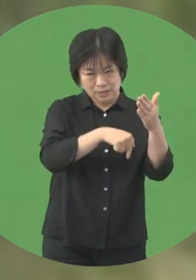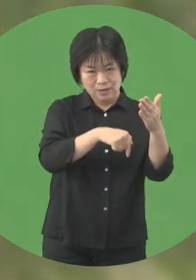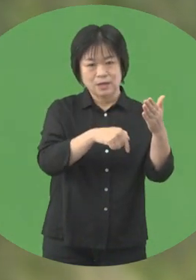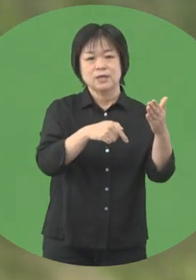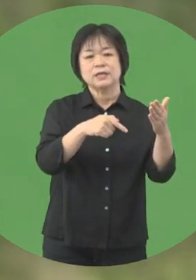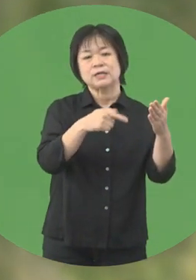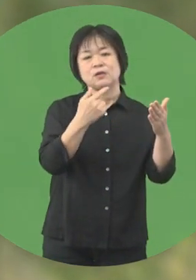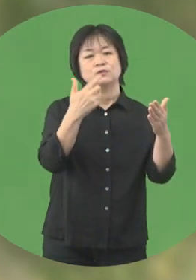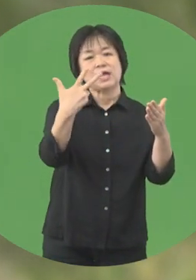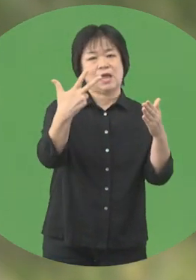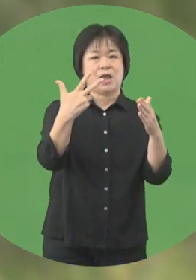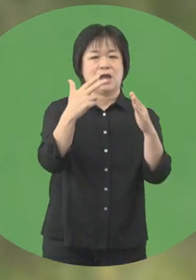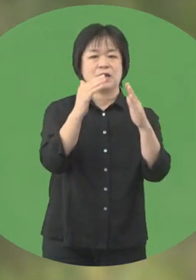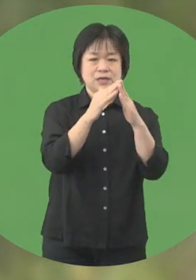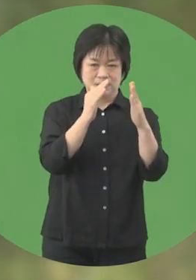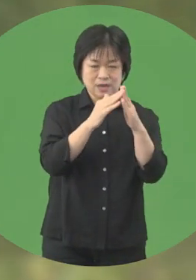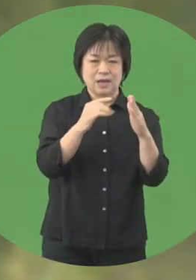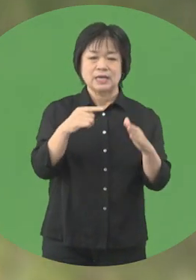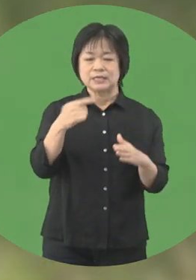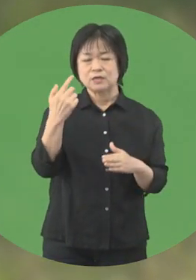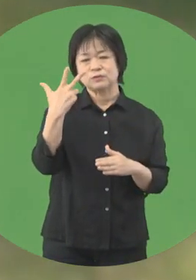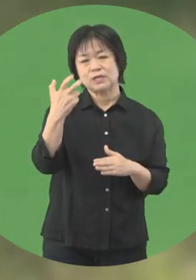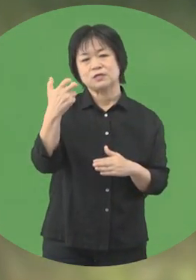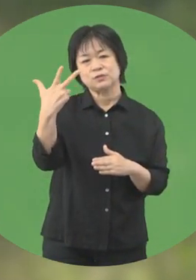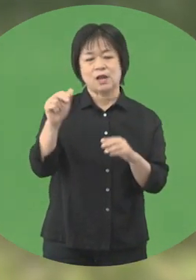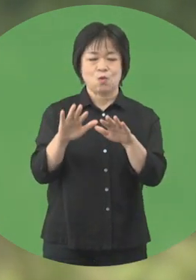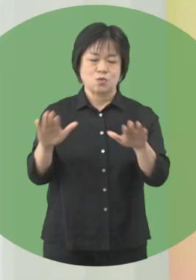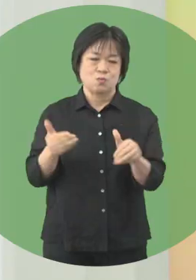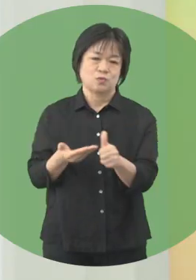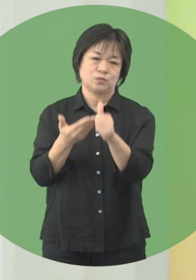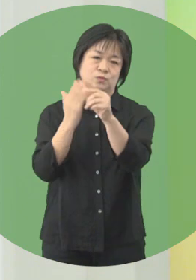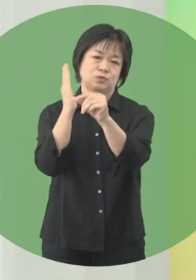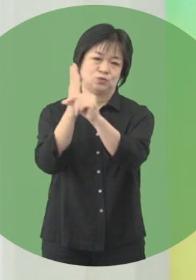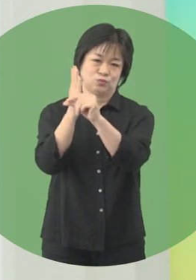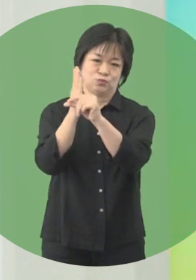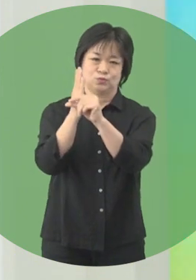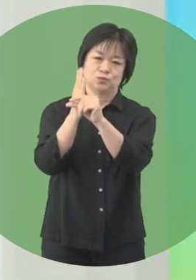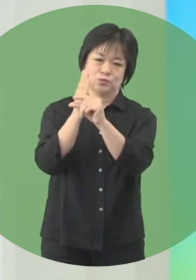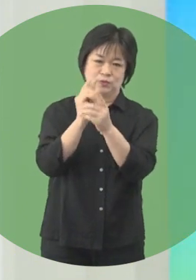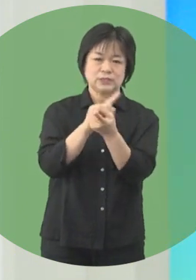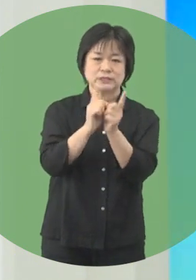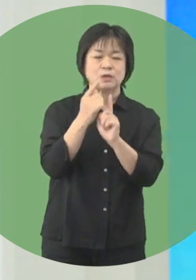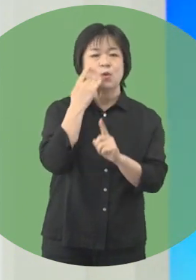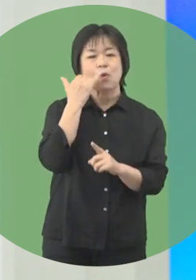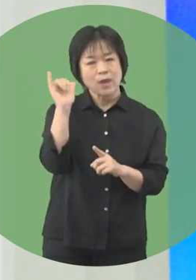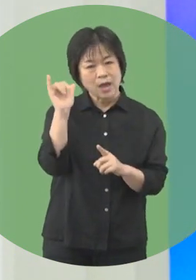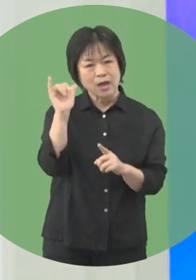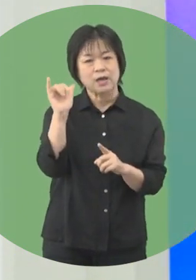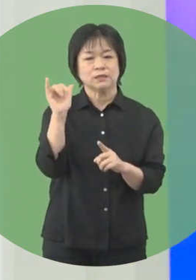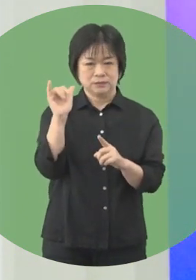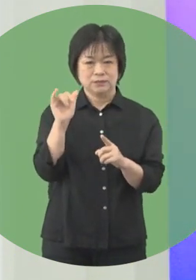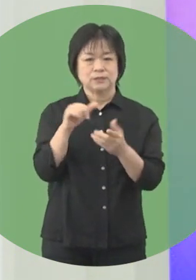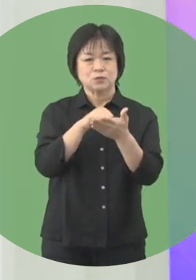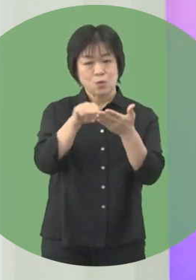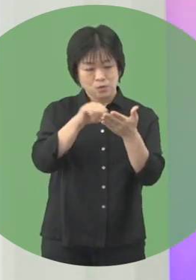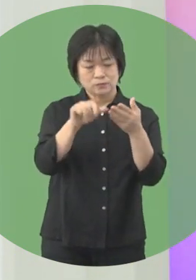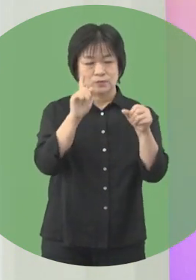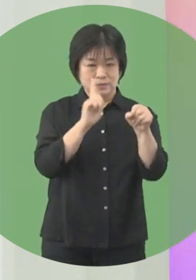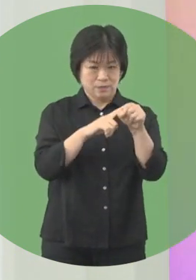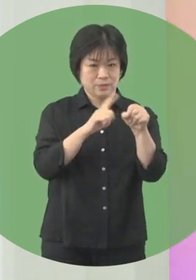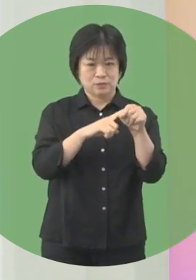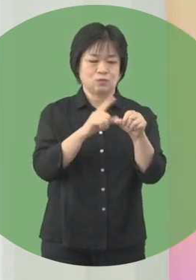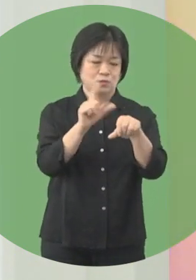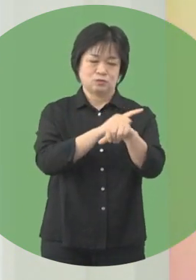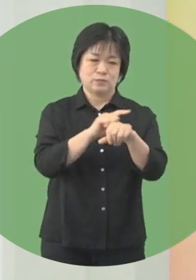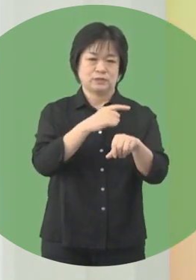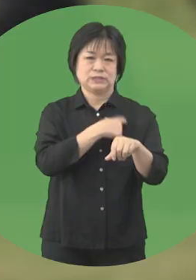が177人の子どもを育てているんじゃ。 里親になる上で特別な資格は必要なく、